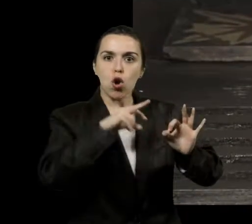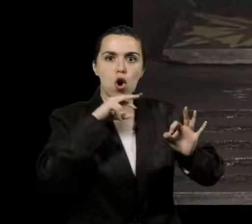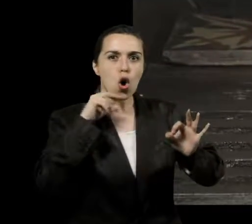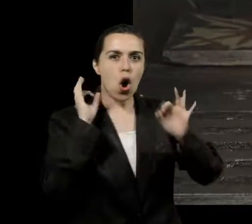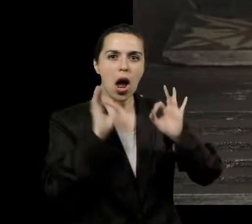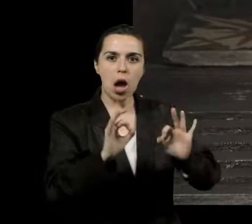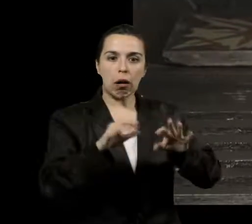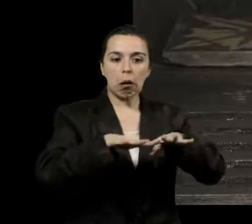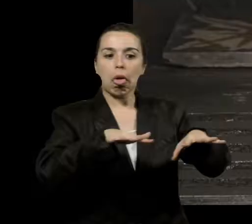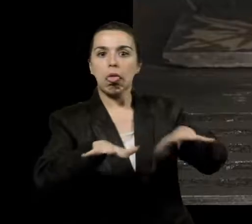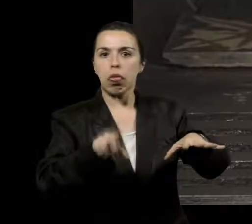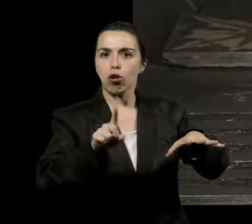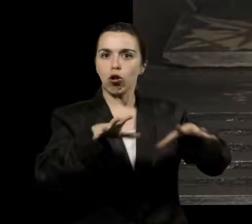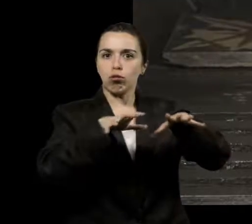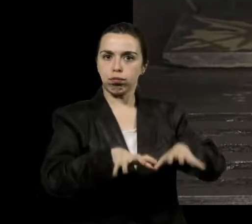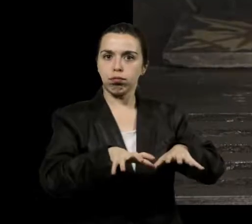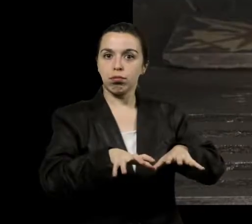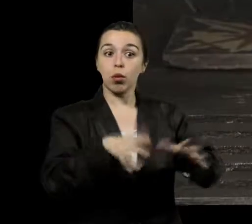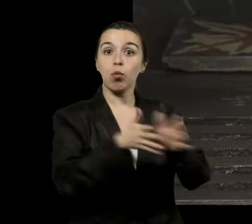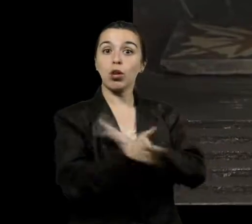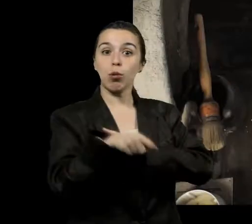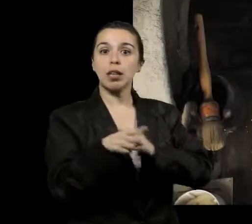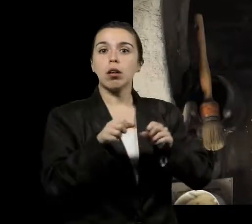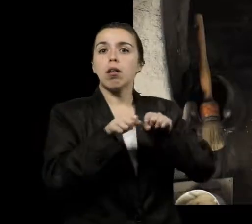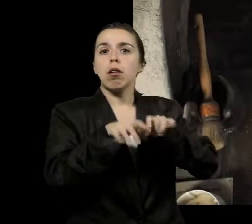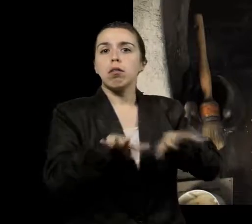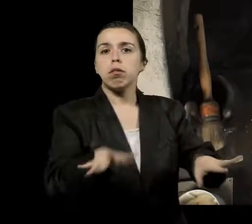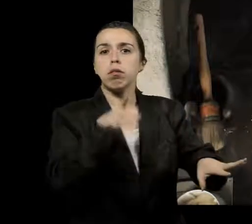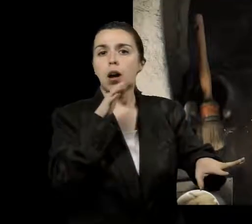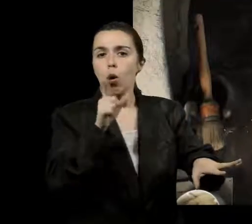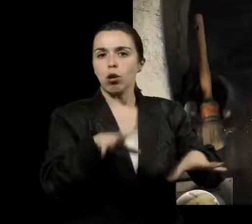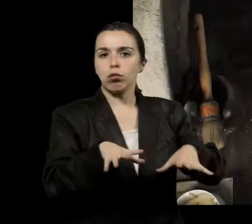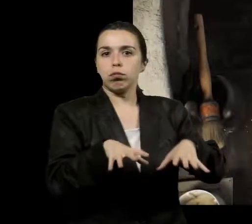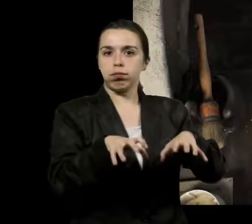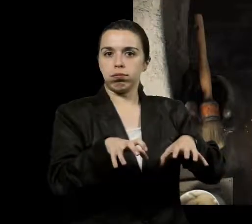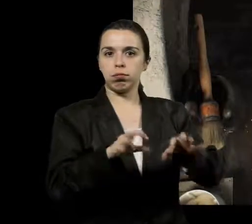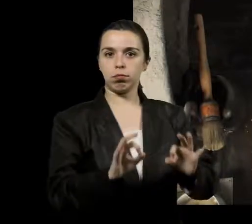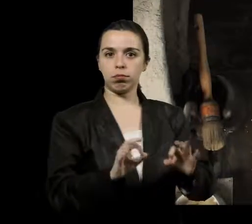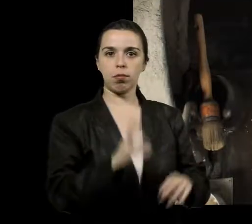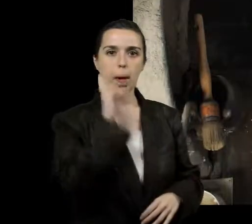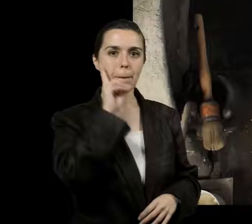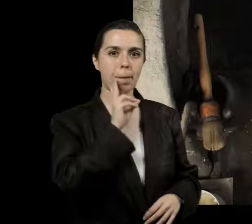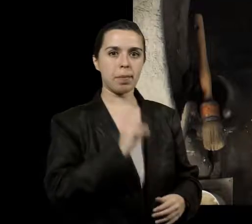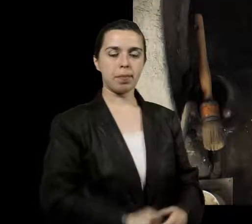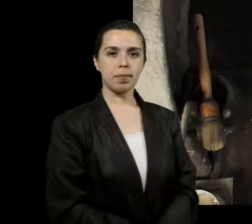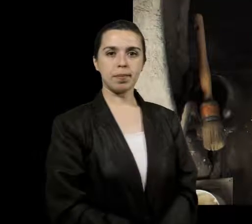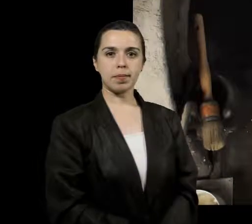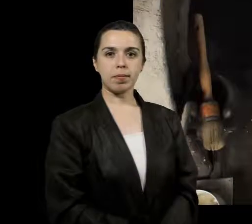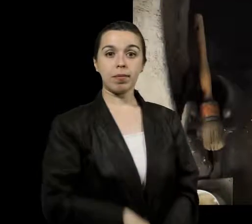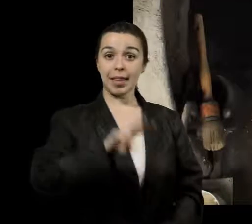impossible que el dibuix es conservi quan treus la trepa. La correcta densitat de la pasta és la que ho fa